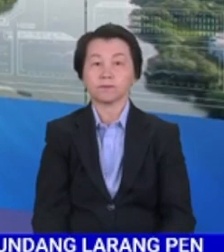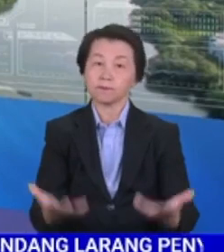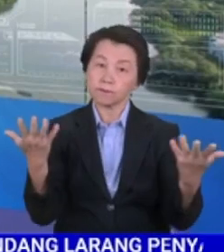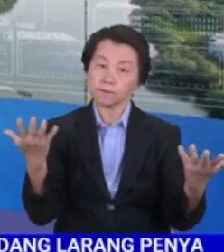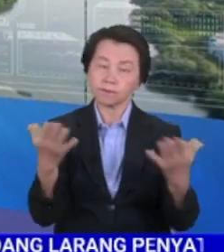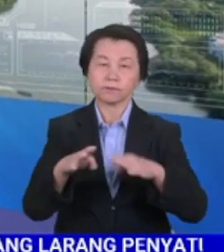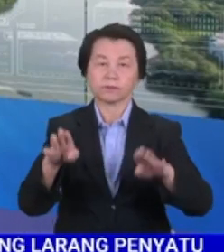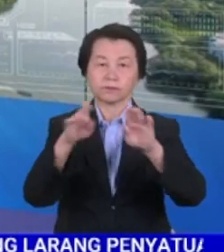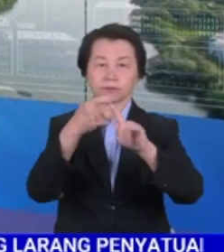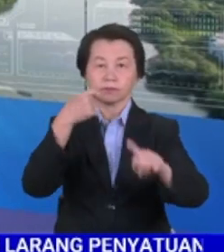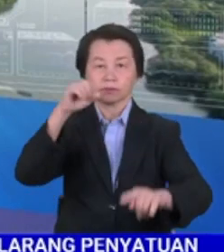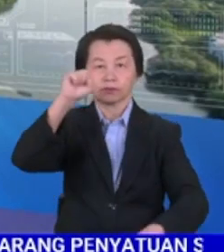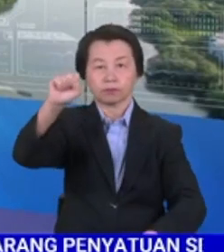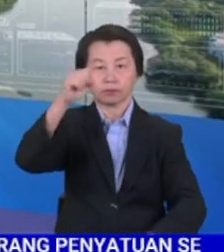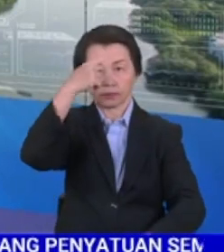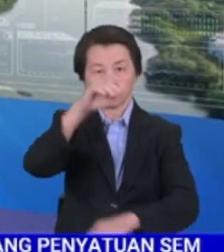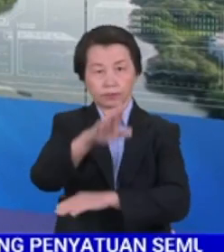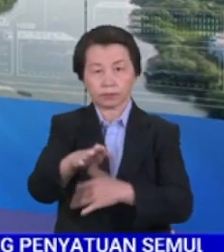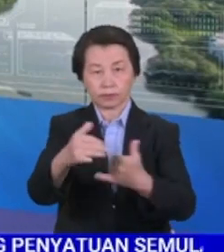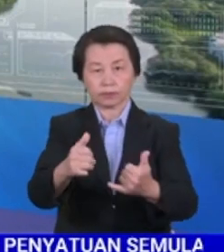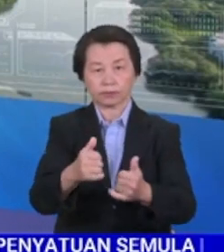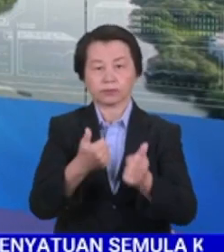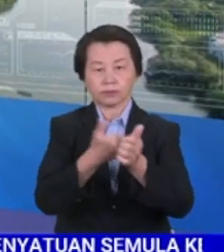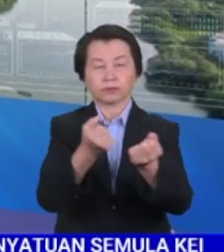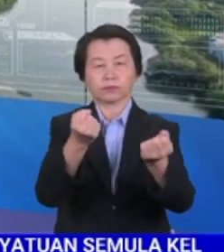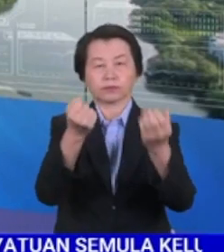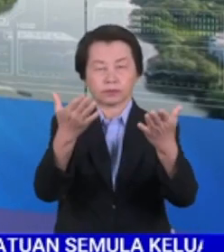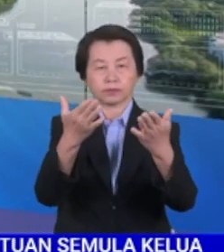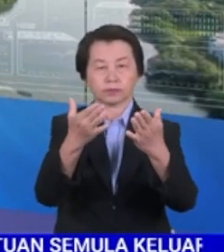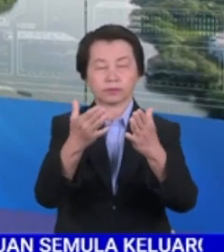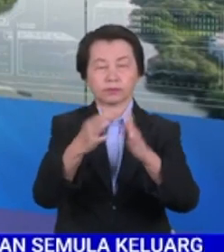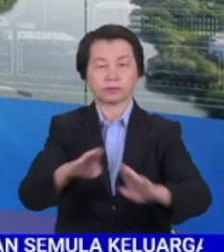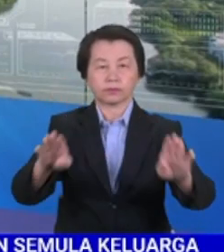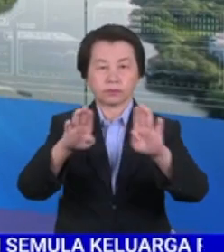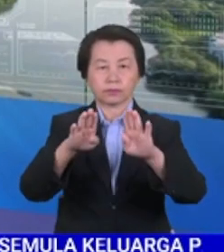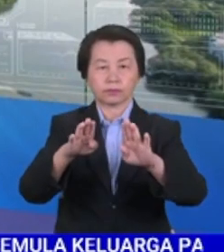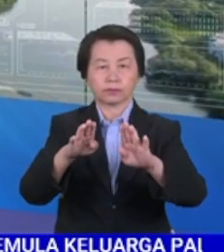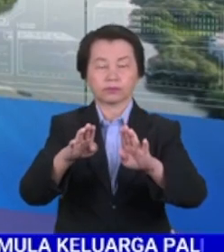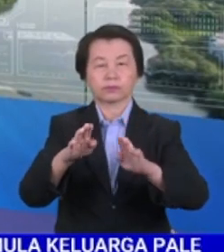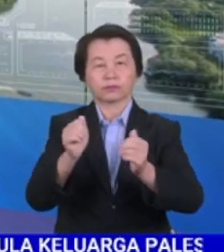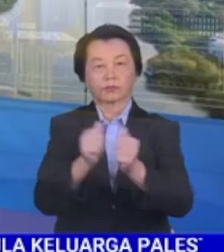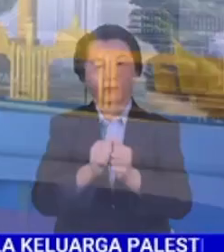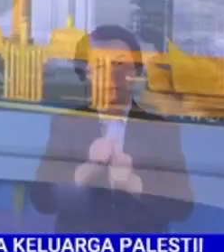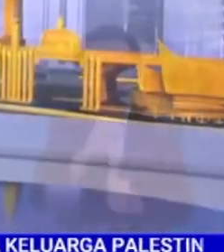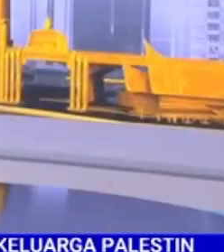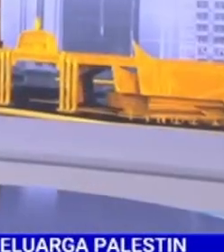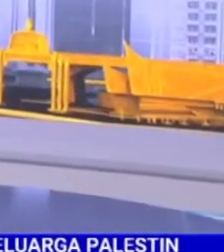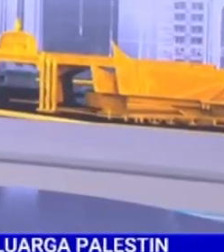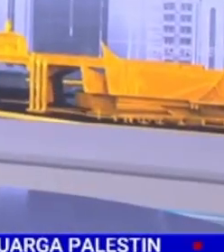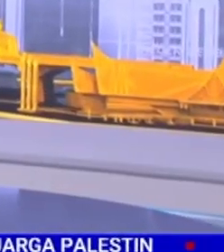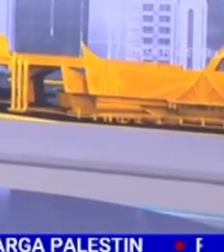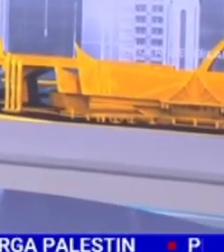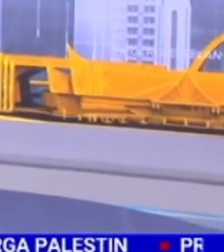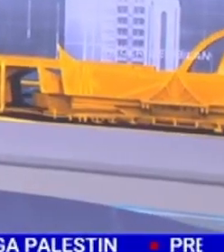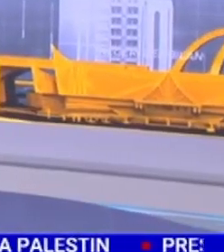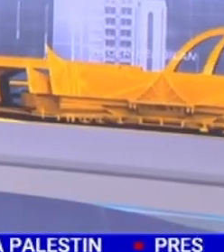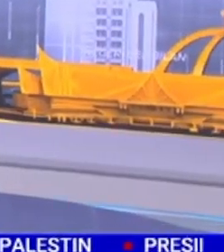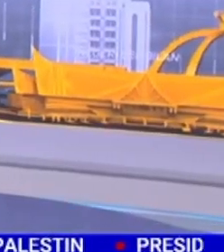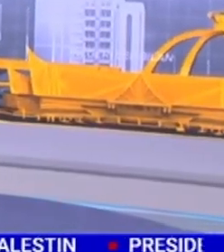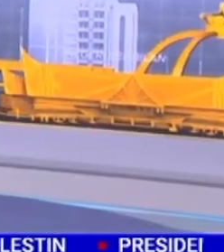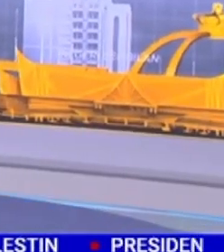Baik, sekian perkembangan berita dari Sabah untuk petang ini. Ikuti lebih banyak perkembangan semasa dalam negara bersama dengan Dia di Angkasa Puri. Silakan